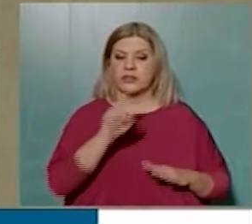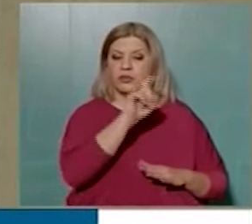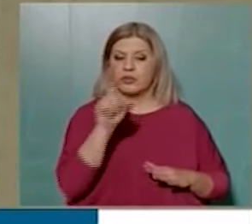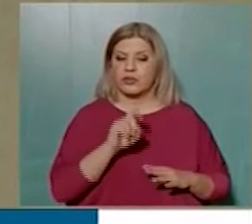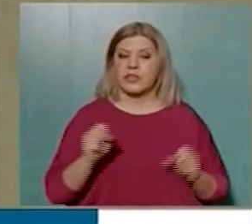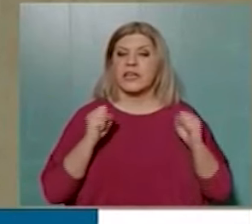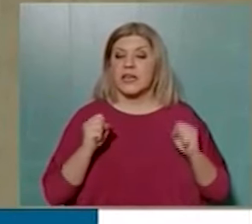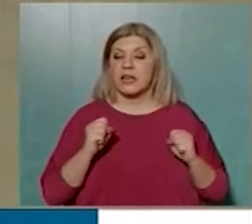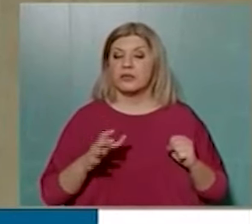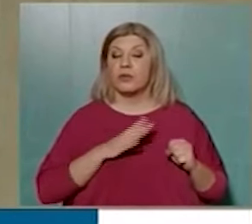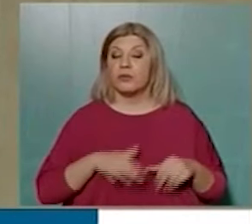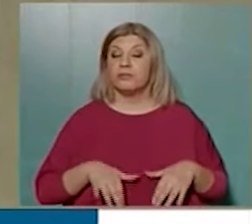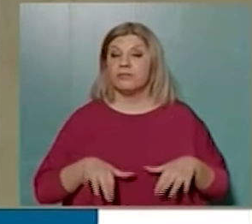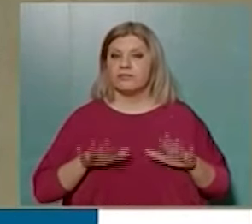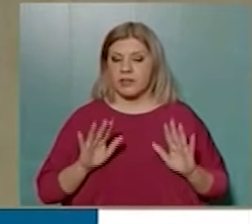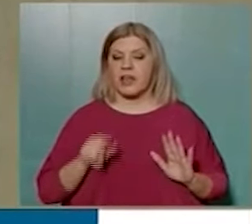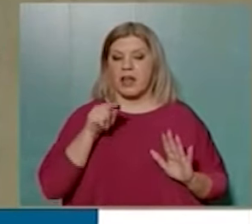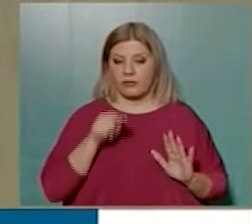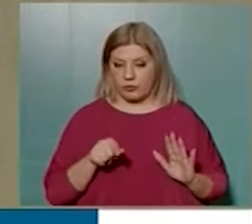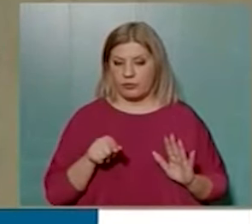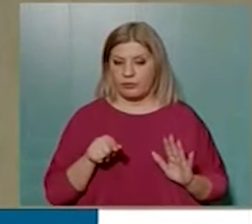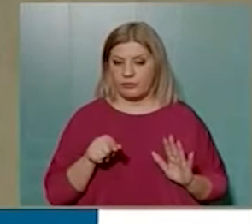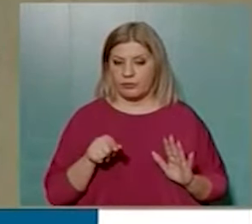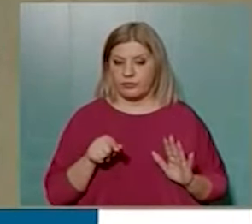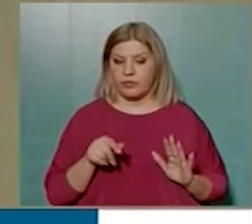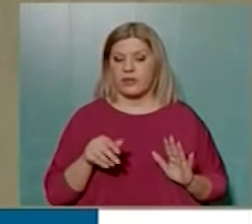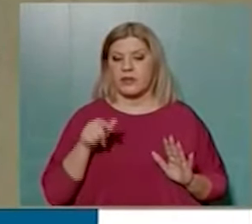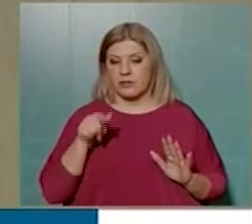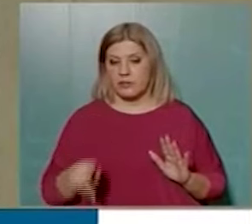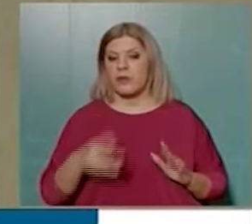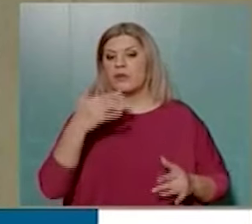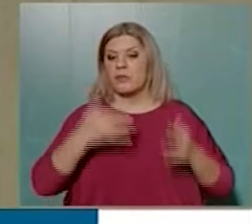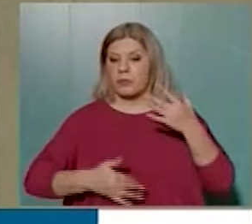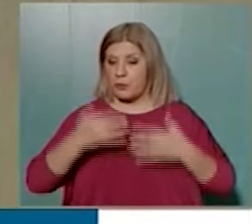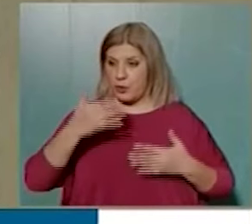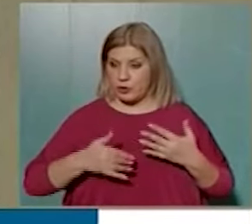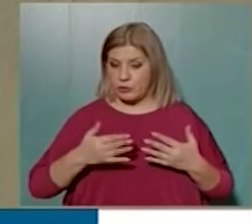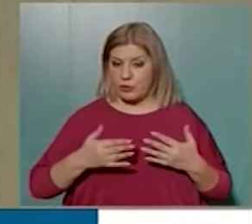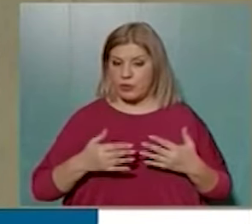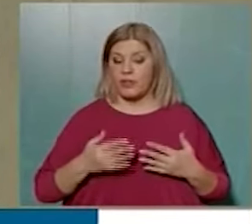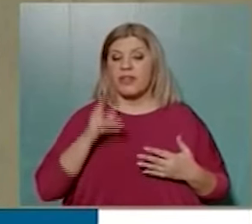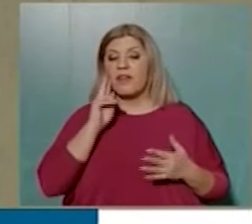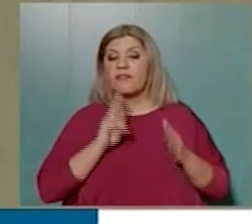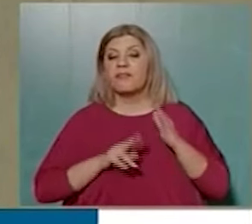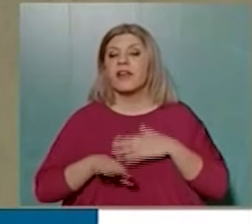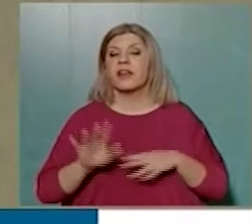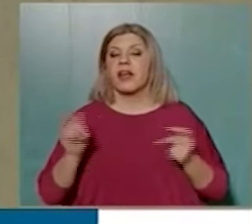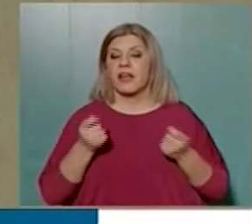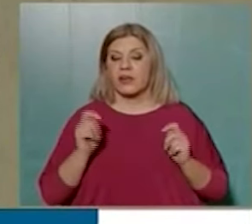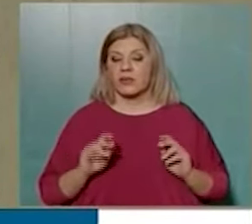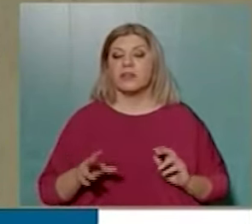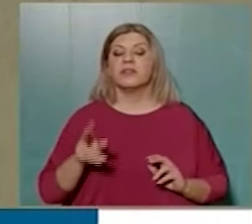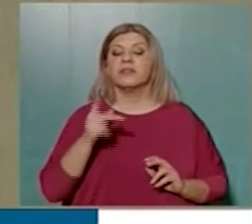της υγείας του λαού για αυτό και με βάση αυτό τον προϋπολογισμό δεν φαίνεται να γίνονται ούτε τα